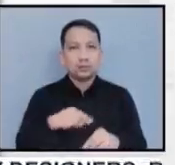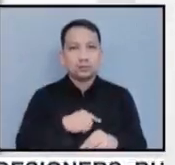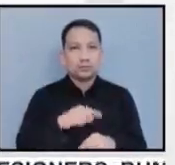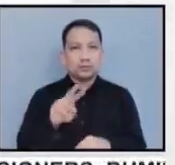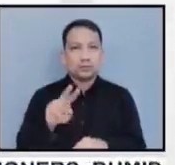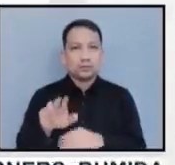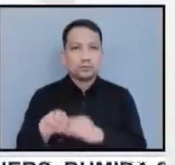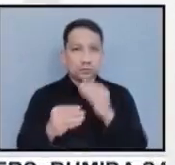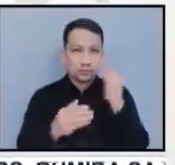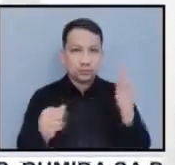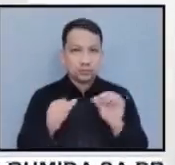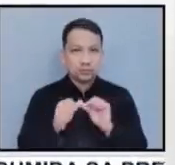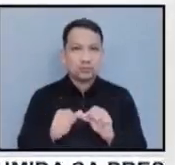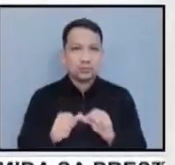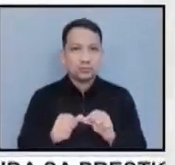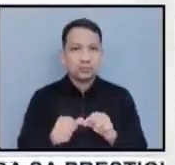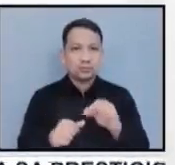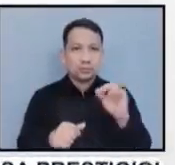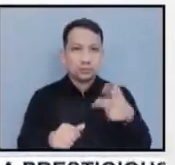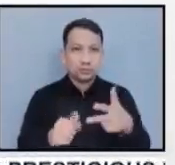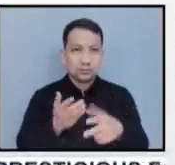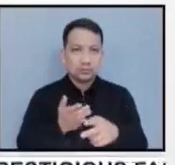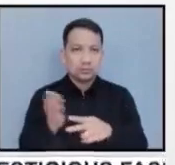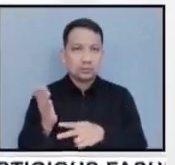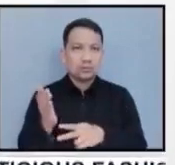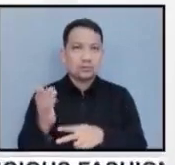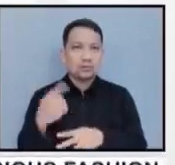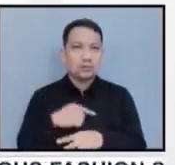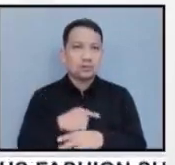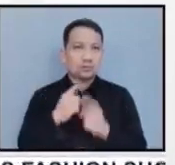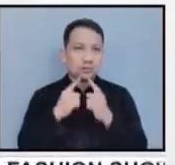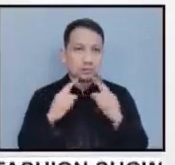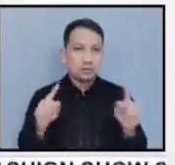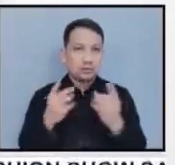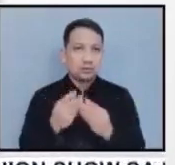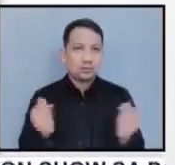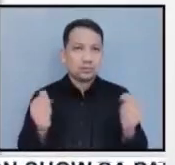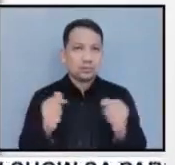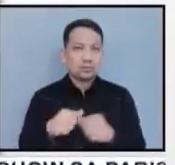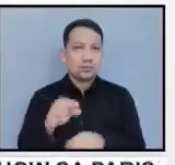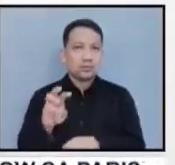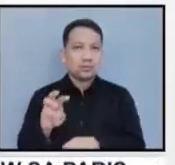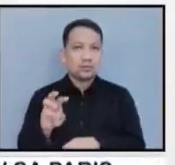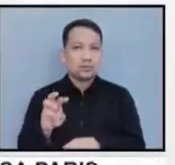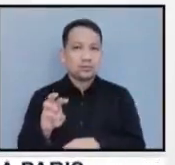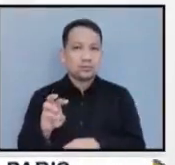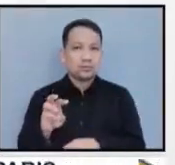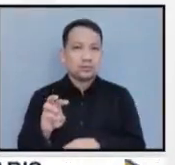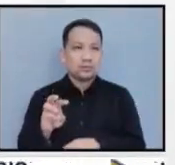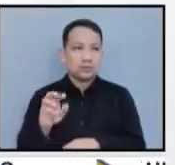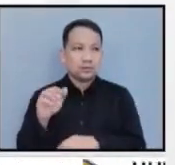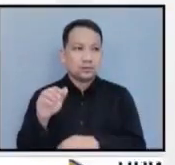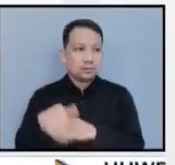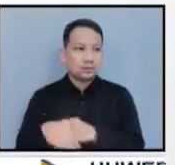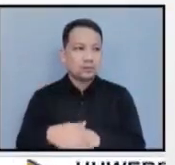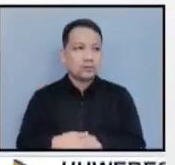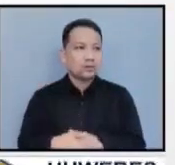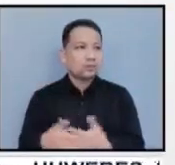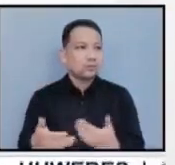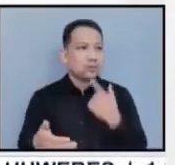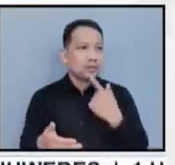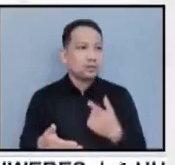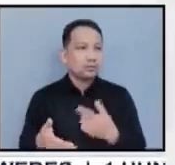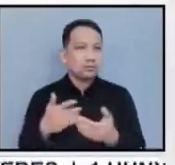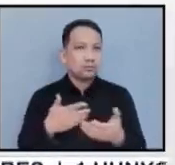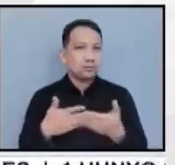at umabot ng ikatlong alarma bago idiniklarang fire out mag-alas 6 ng gabi. Walang naiulat na namatay sa